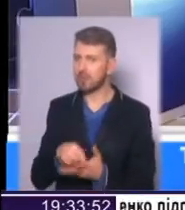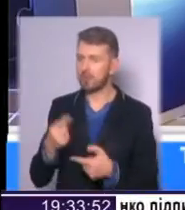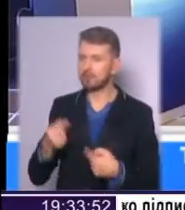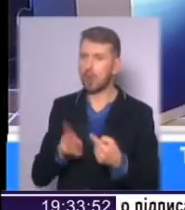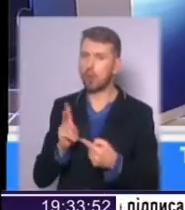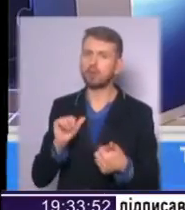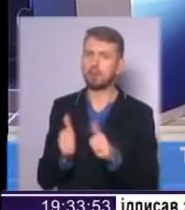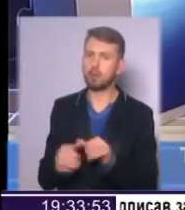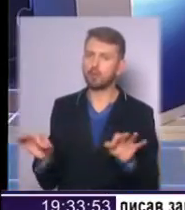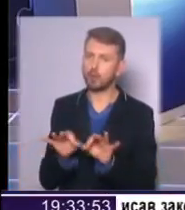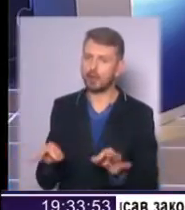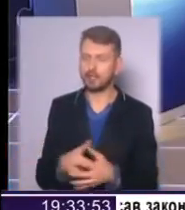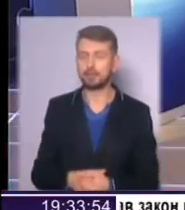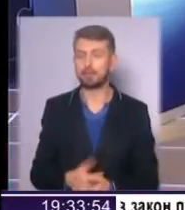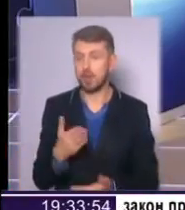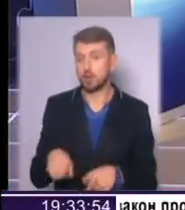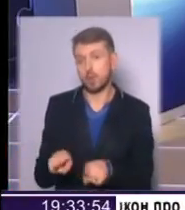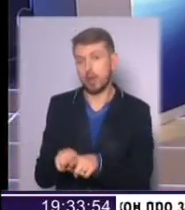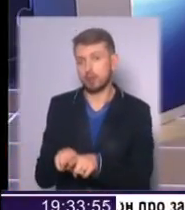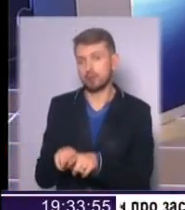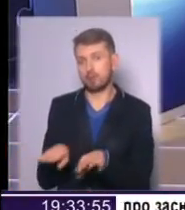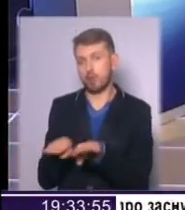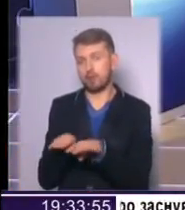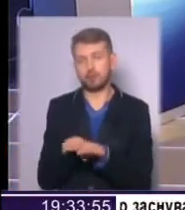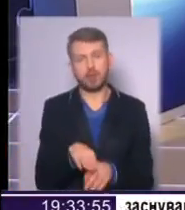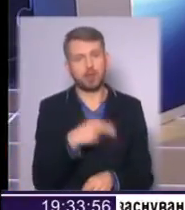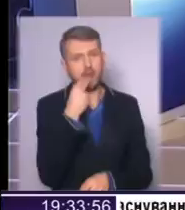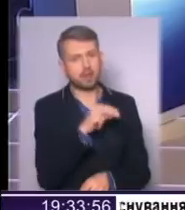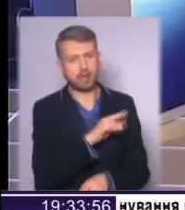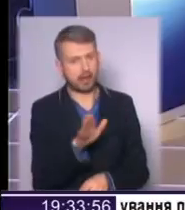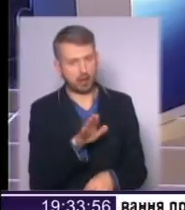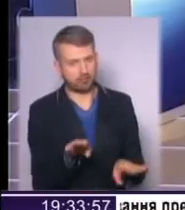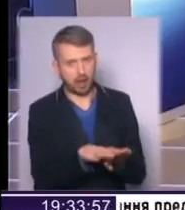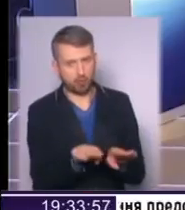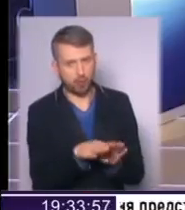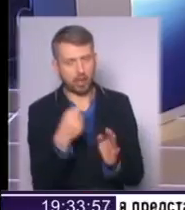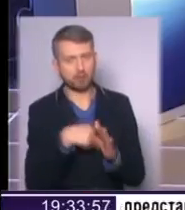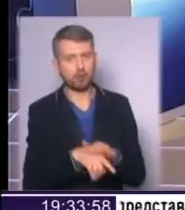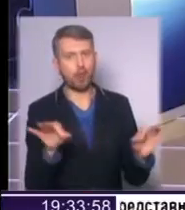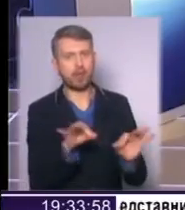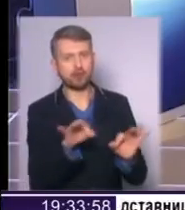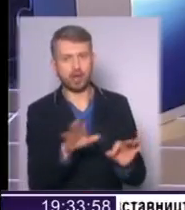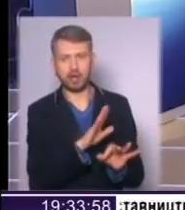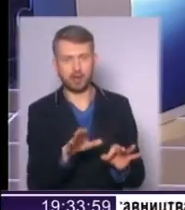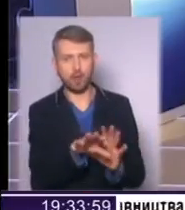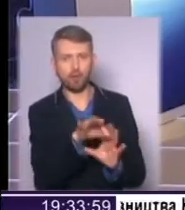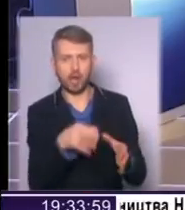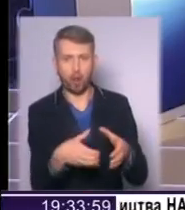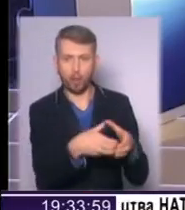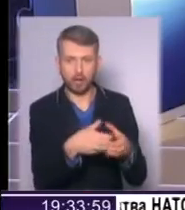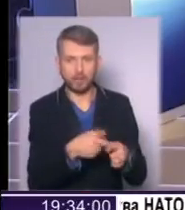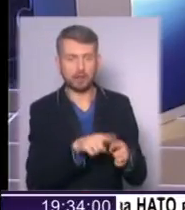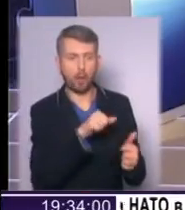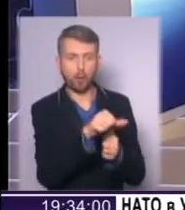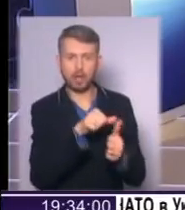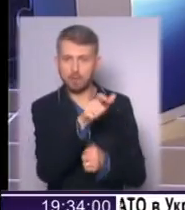замінюють в оркестрі. Прошу, будь ласка, ну якщо такі аналогії брати, так. Не найкраща, на мій погляд, аналогія, тому що все-таки дирижер не оркестр обирає, це окремі особи.